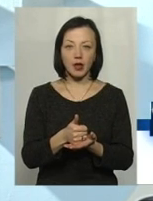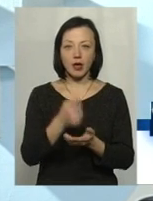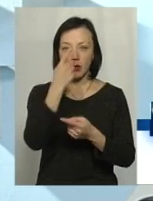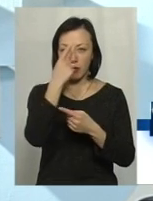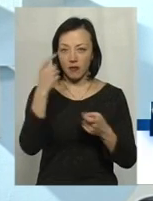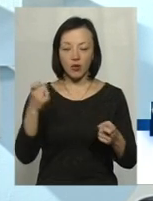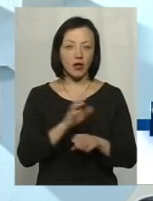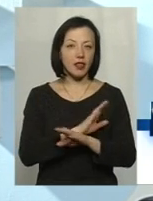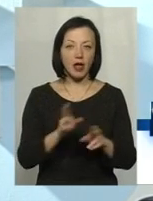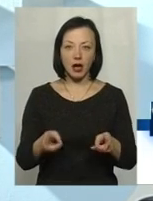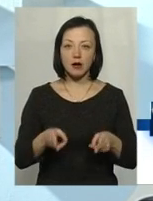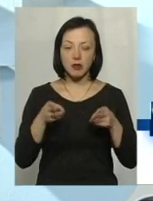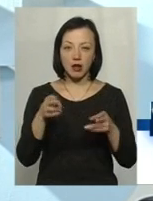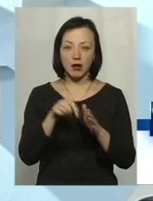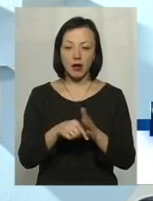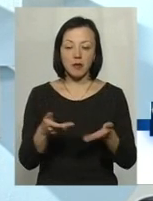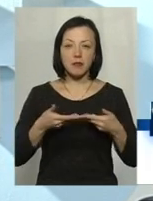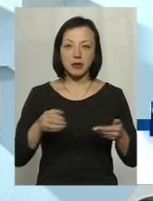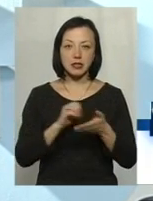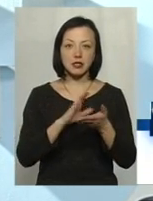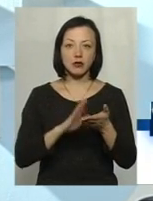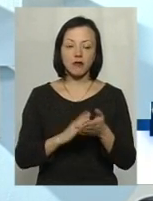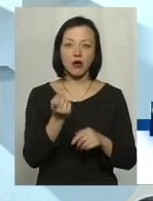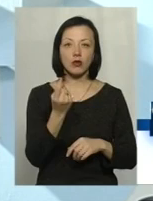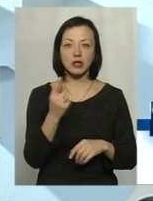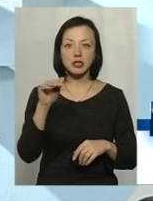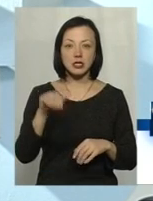некримінального характеру. Кримінального характеру ми зареєстрували